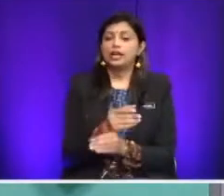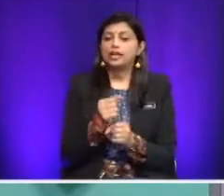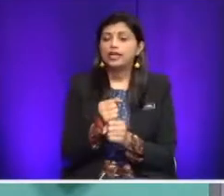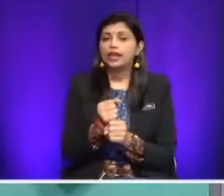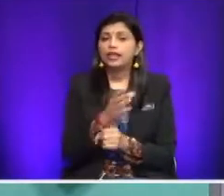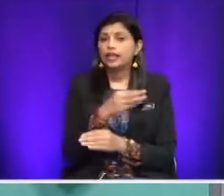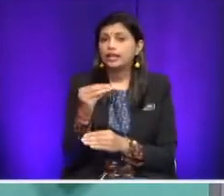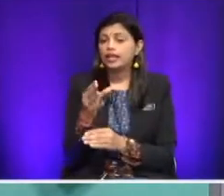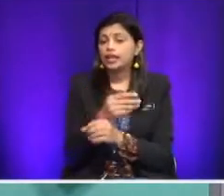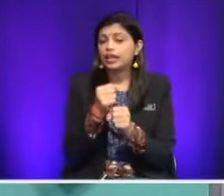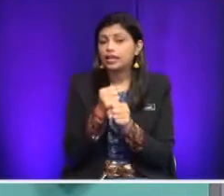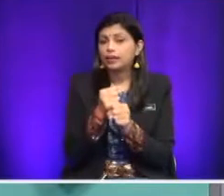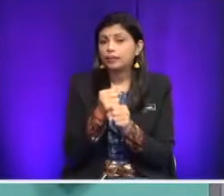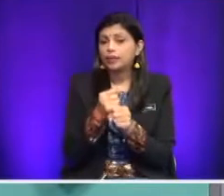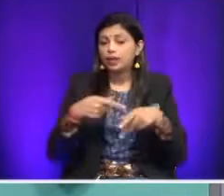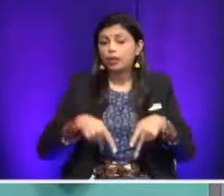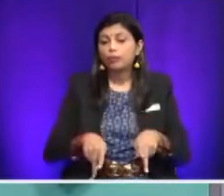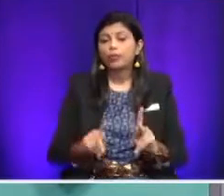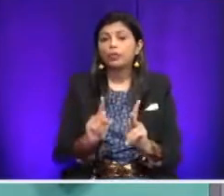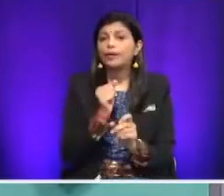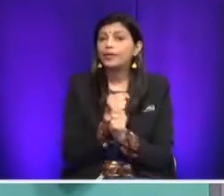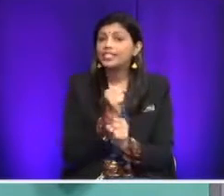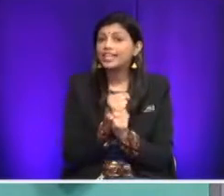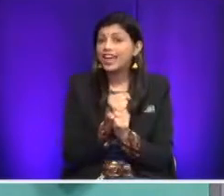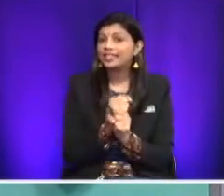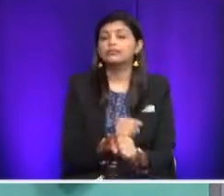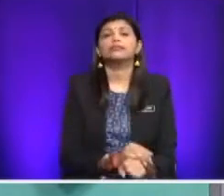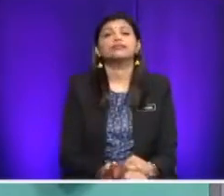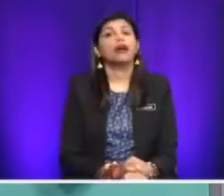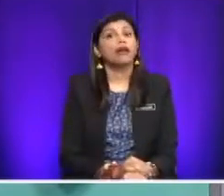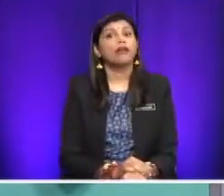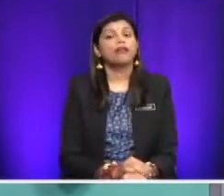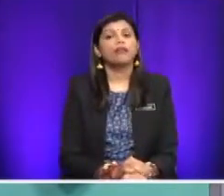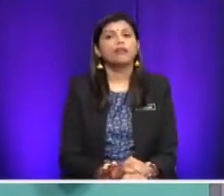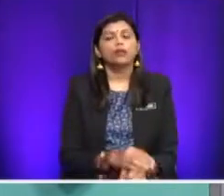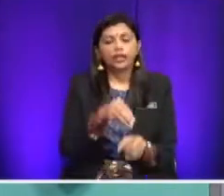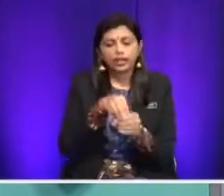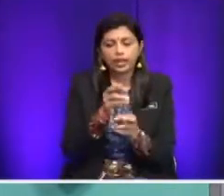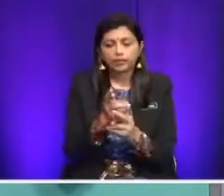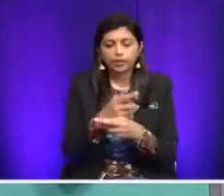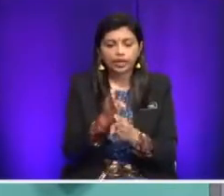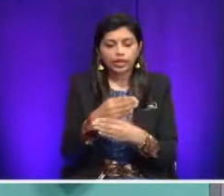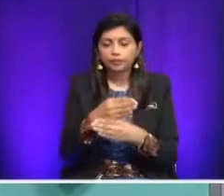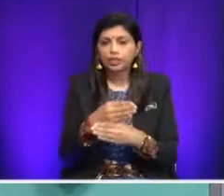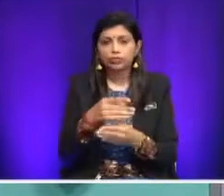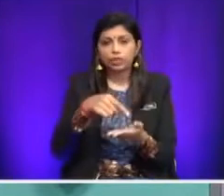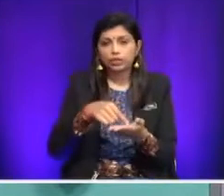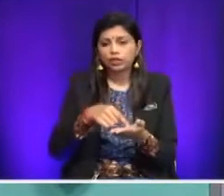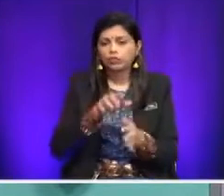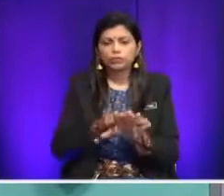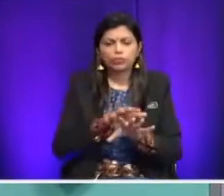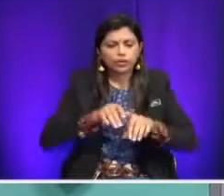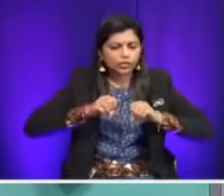negara Spanyol kesbagpol sebagai dalam mereka betina sini kita dapat banyak cabang di bawah rekrutindo sini ada banyak cabangnya boleh